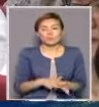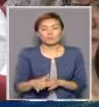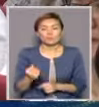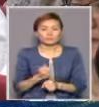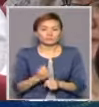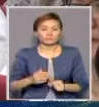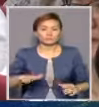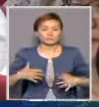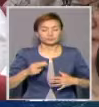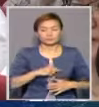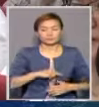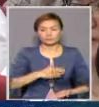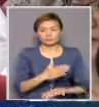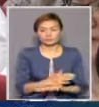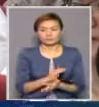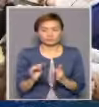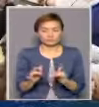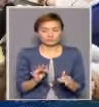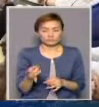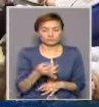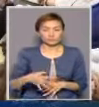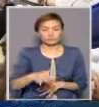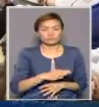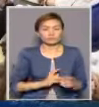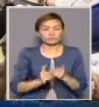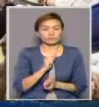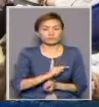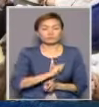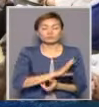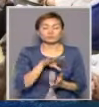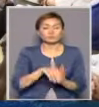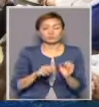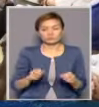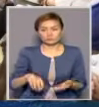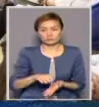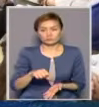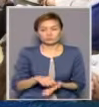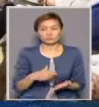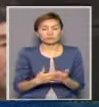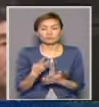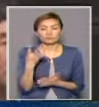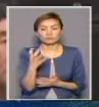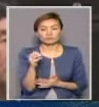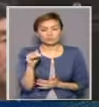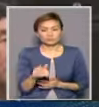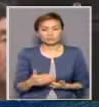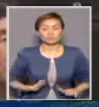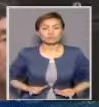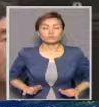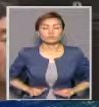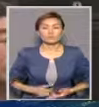идет подготовительная работа по проведению республиканского референдума в нем могут принять участие около 400 тысяч жителей